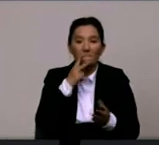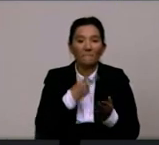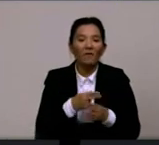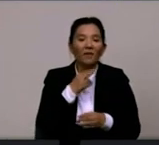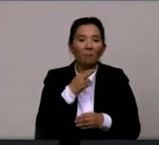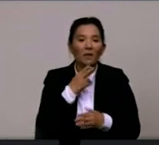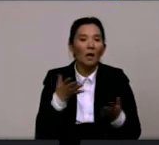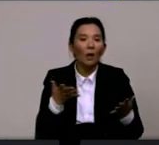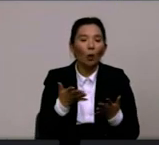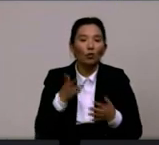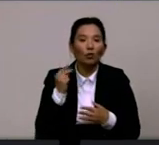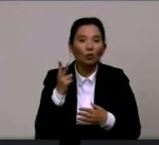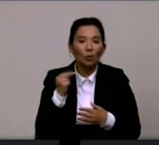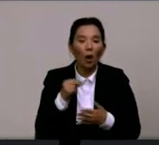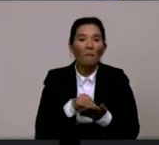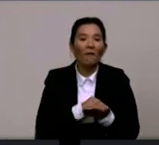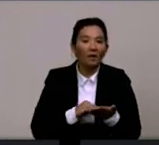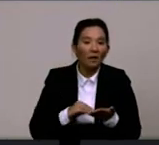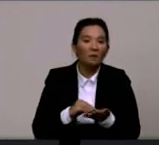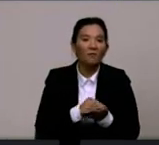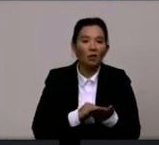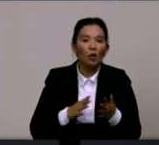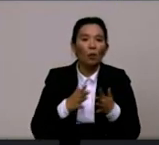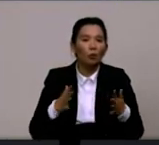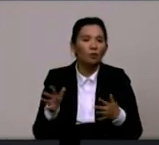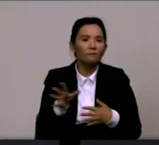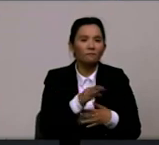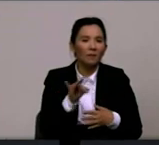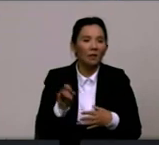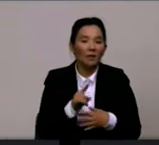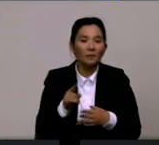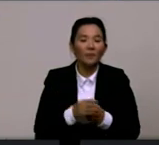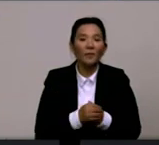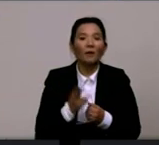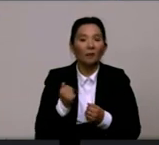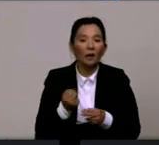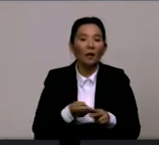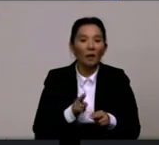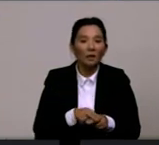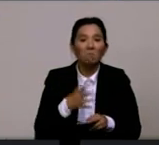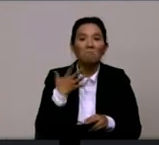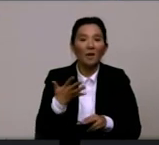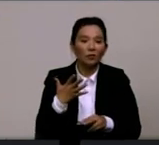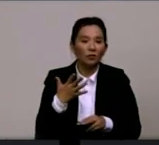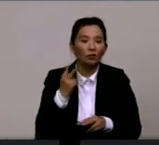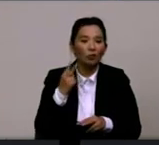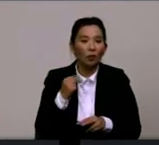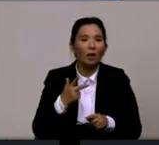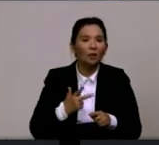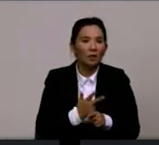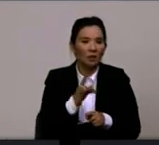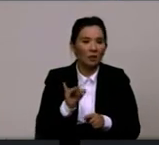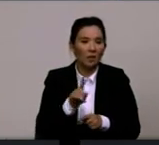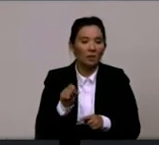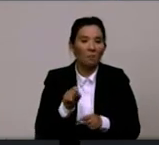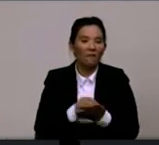внимание, какое число повторяется больше всего раз. Конечно, это пятерка. Три раза